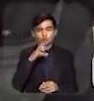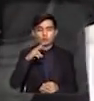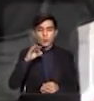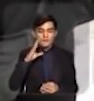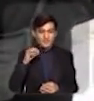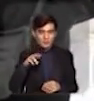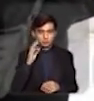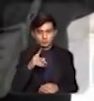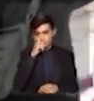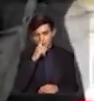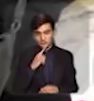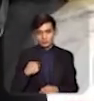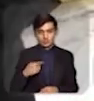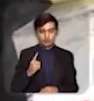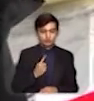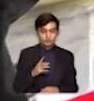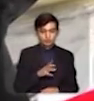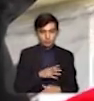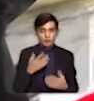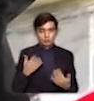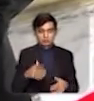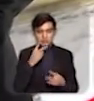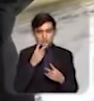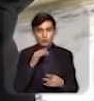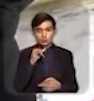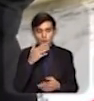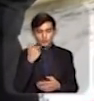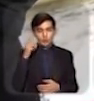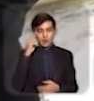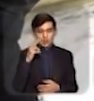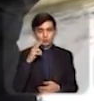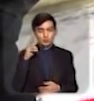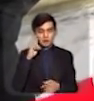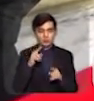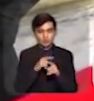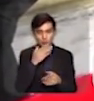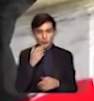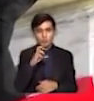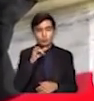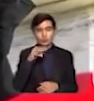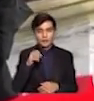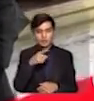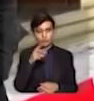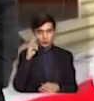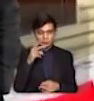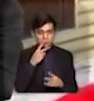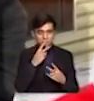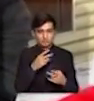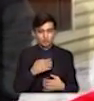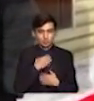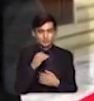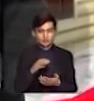деген. Бір ай тостық. Мінекей ешқандай условие жоқ. Туалет, мынау будкасы туалет болып жатыр. Мына жер